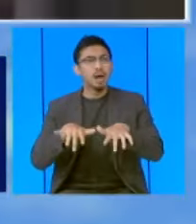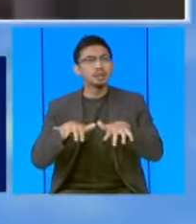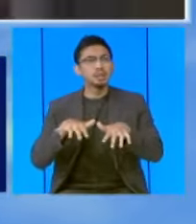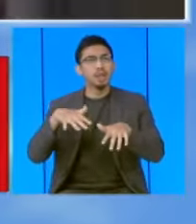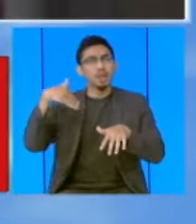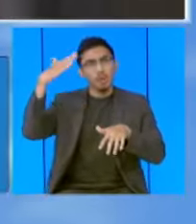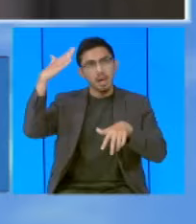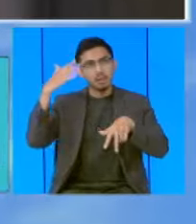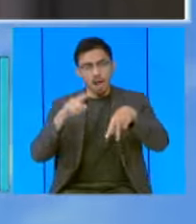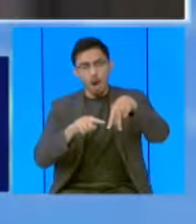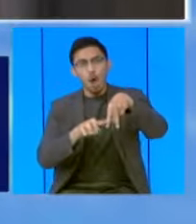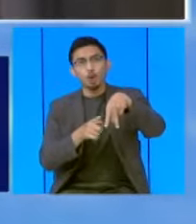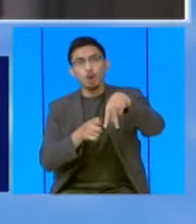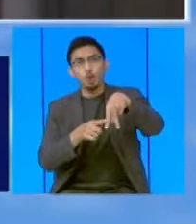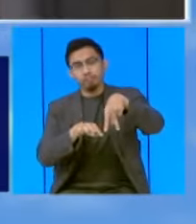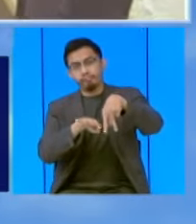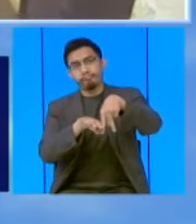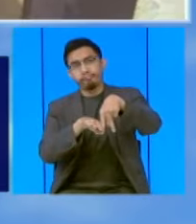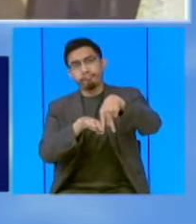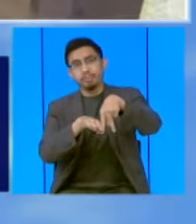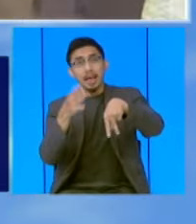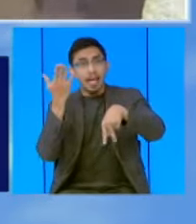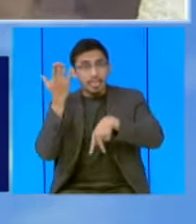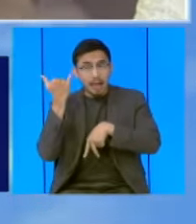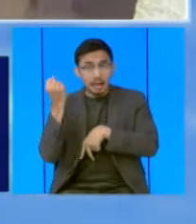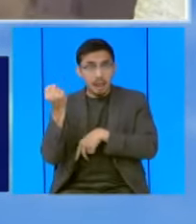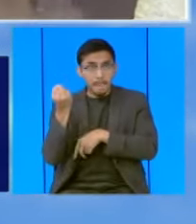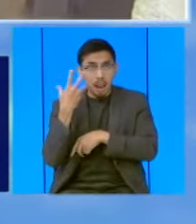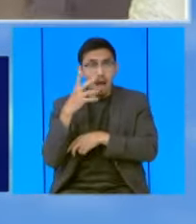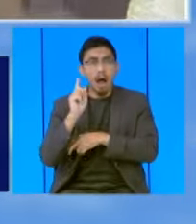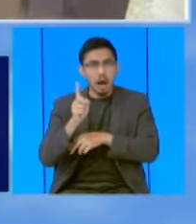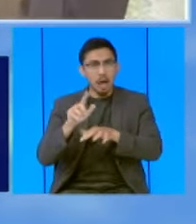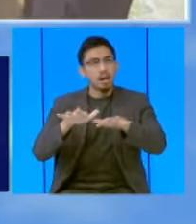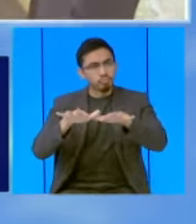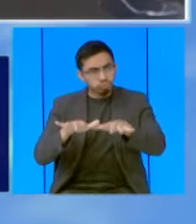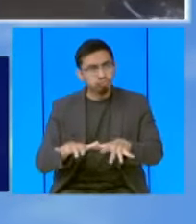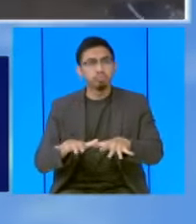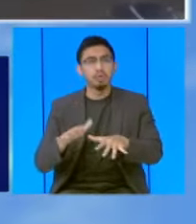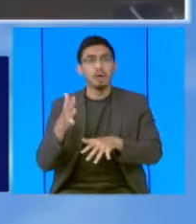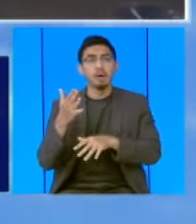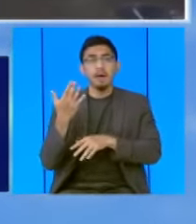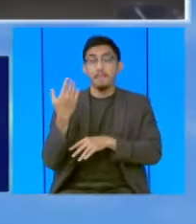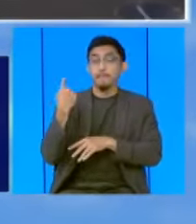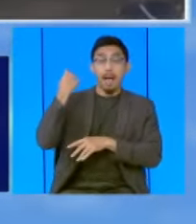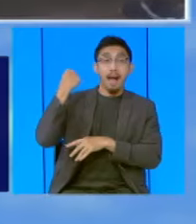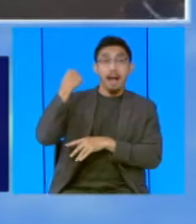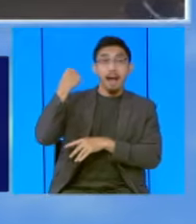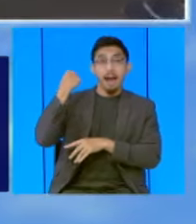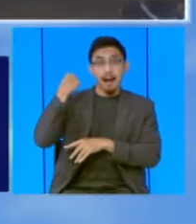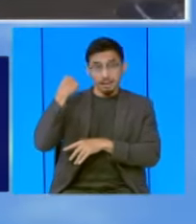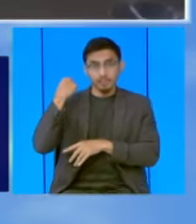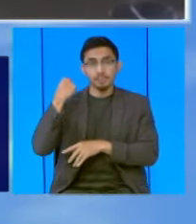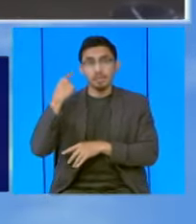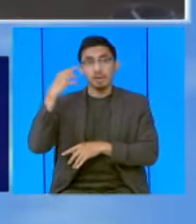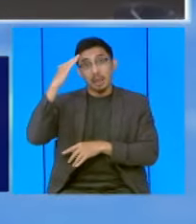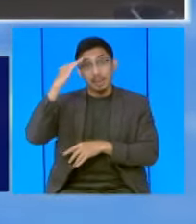dewasa. Namun tadi menurut pengakuan warga, untuk titik terendahnya yang berada di belakang kami sana memang sudah mencapai dada orang dewasa